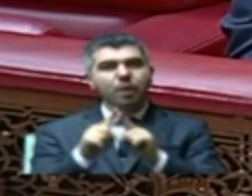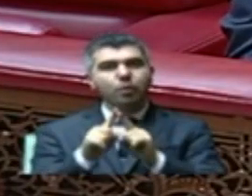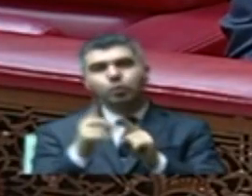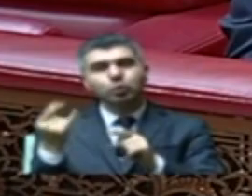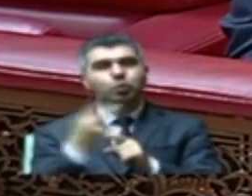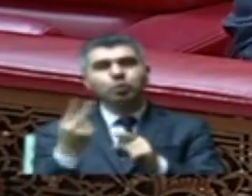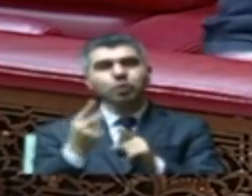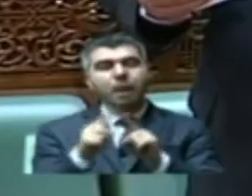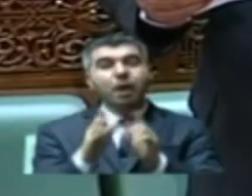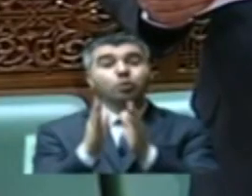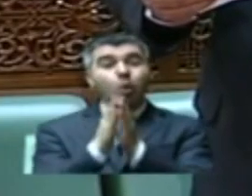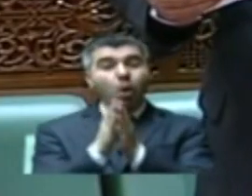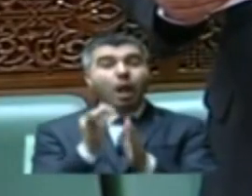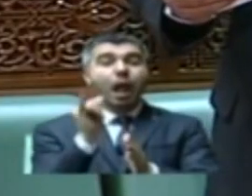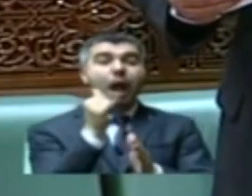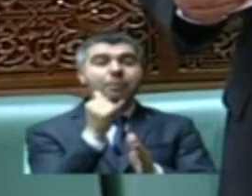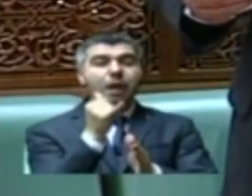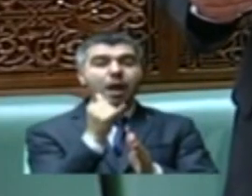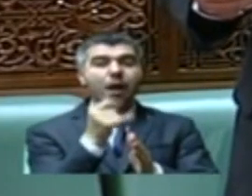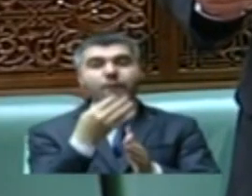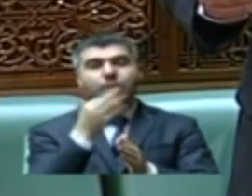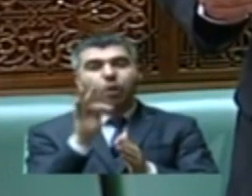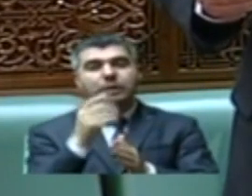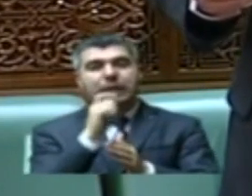العربية والأمازيغية وكذا اللغات الأجنبية،